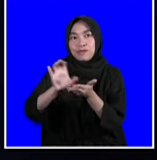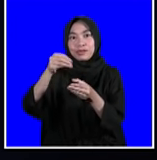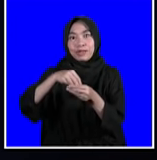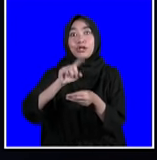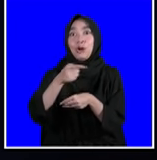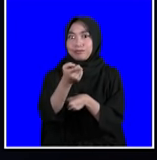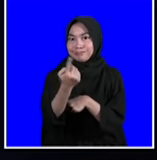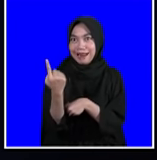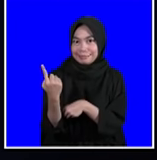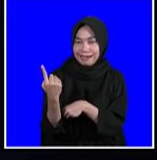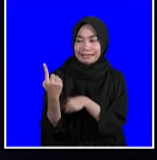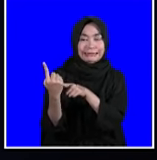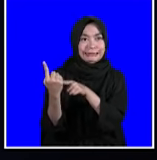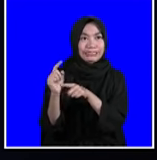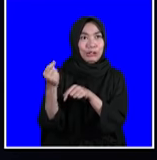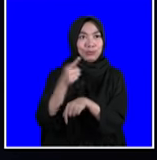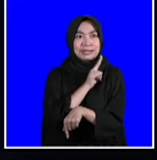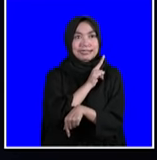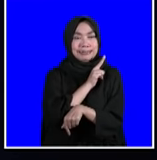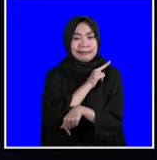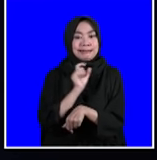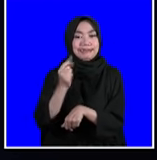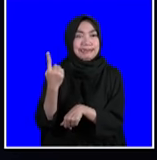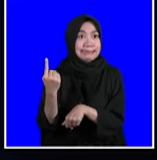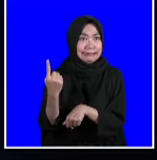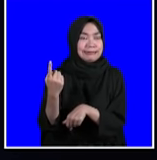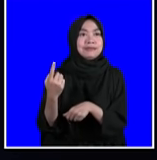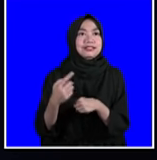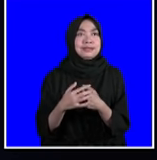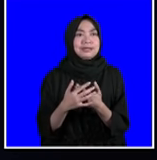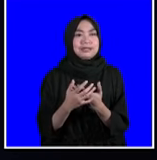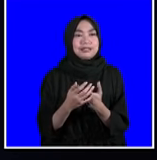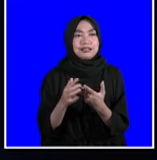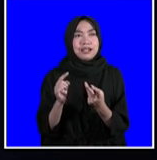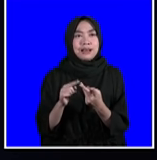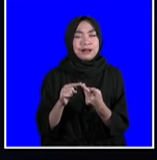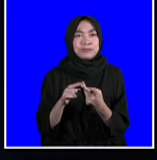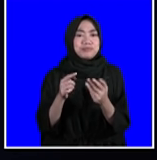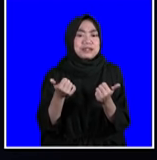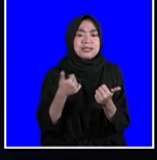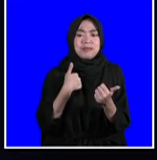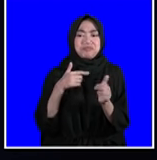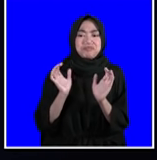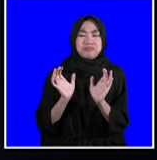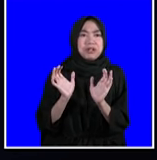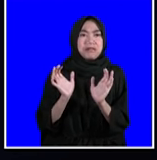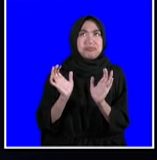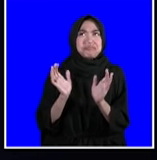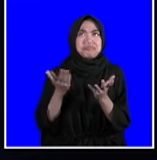ya, karena masih lajang itu, maka dia bisa lebih banyak